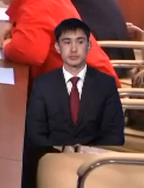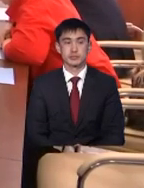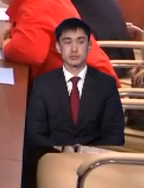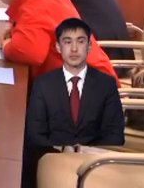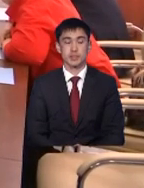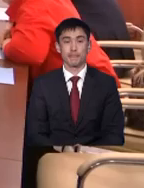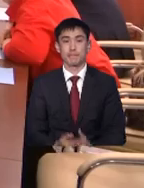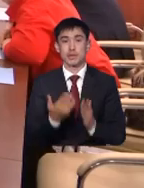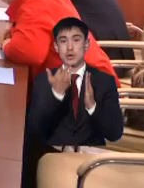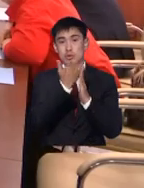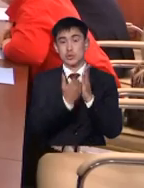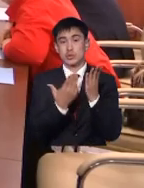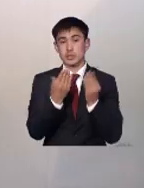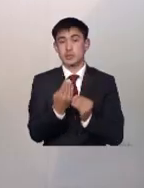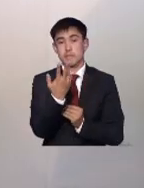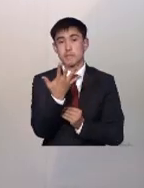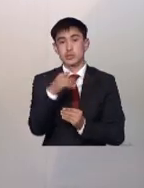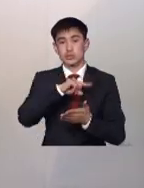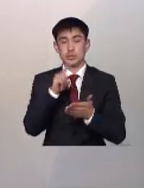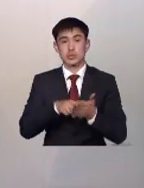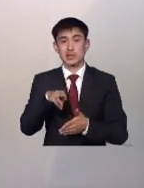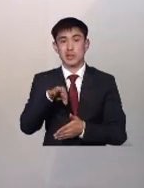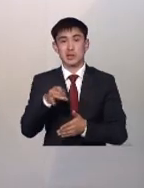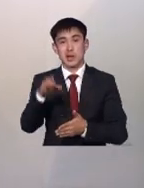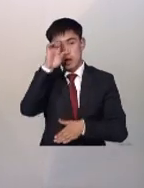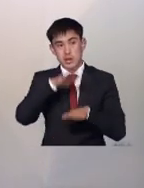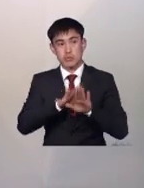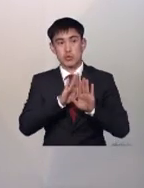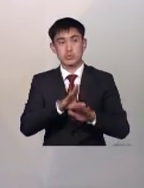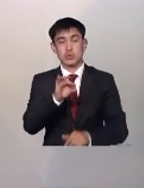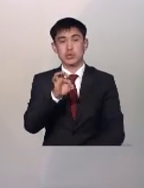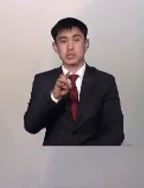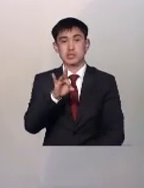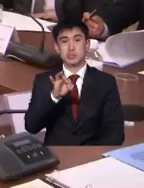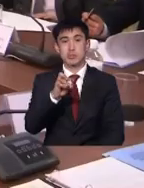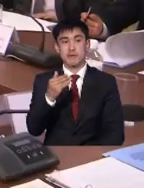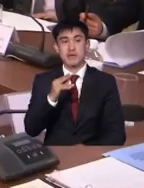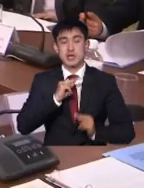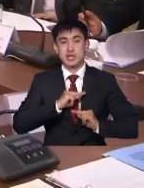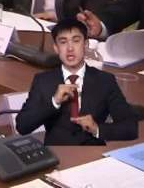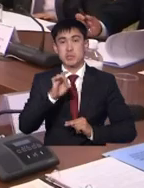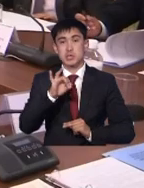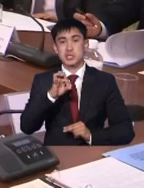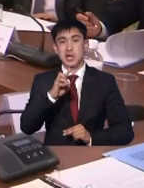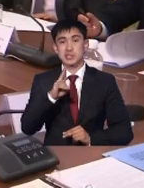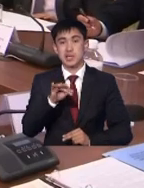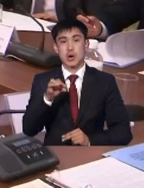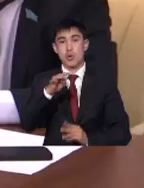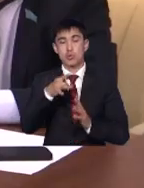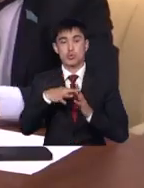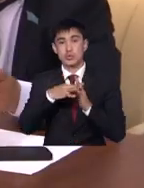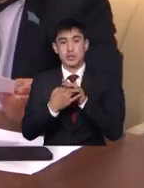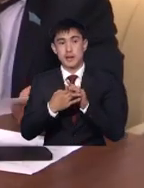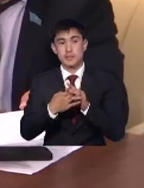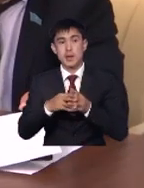Күн тәртібінде негізгі 5 сұрақ қаралды. Талғар ауданы әкімінің орынбасары Оразхан Қаспақбаевтың Еңбекші Қазақ ауданы Масақ ауылдық округі